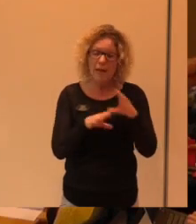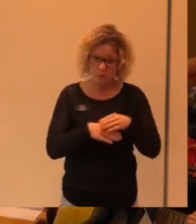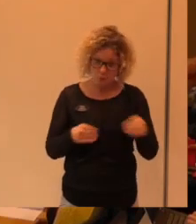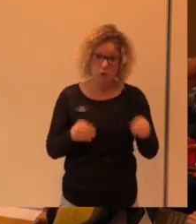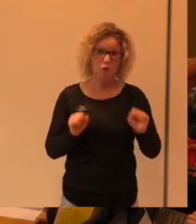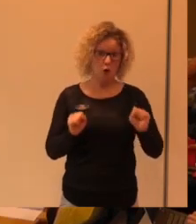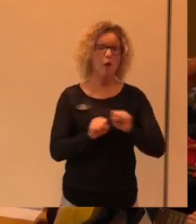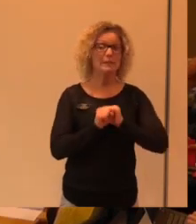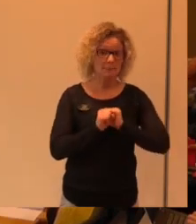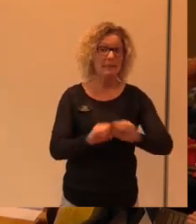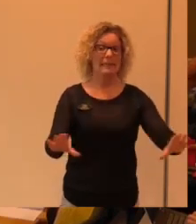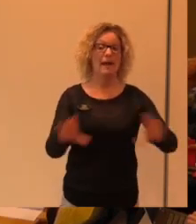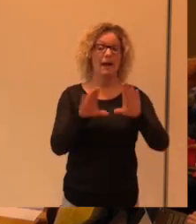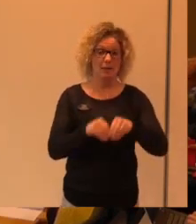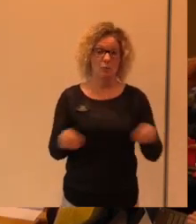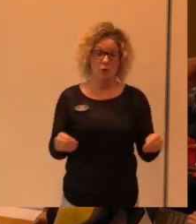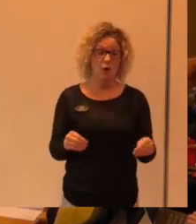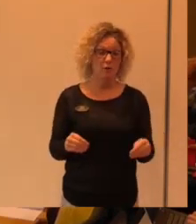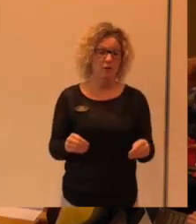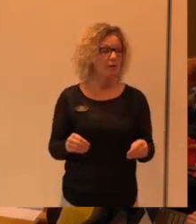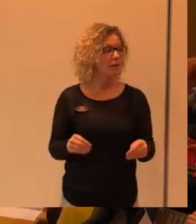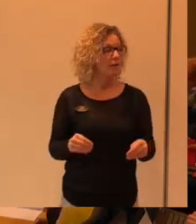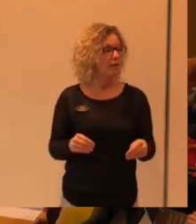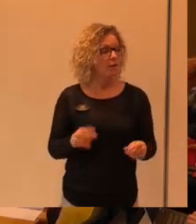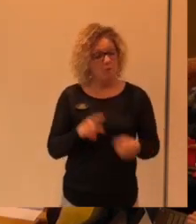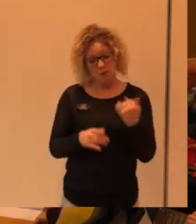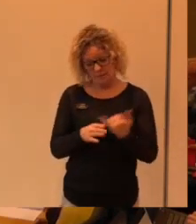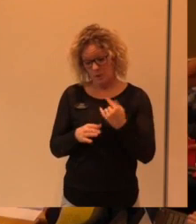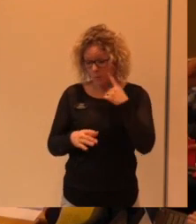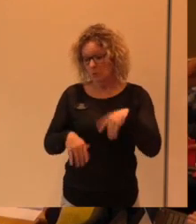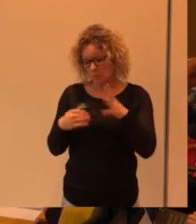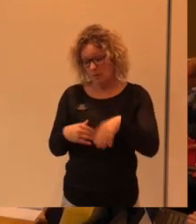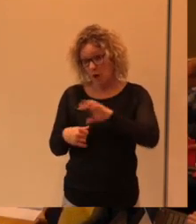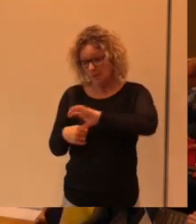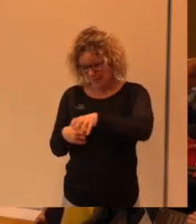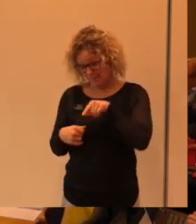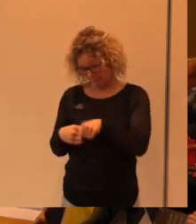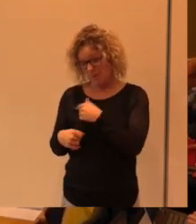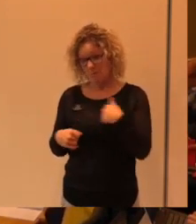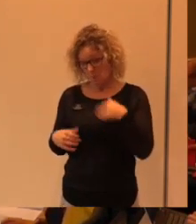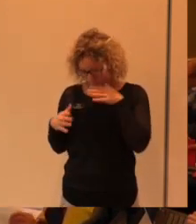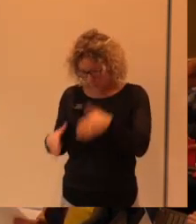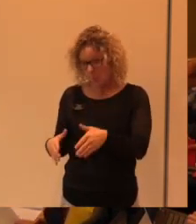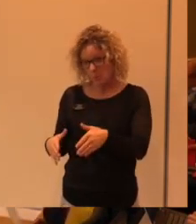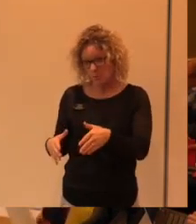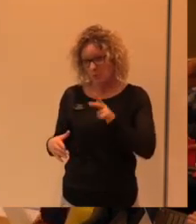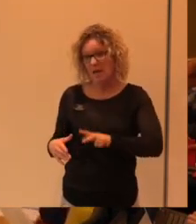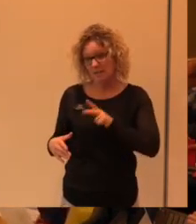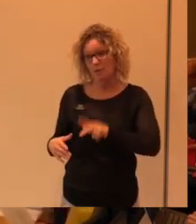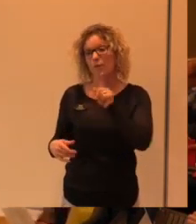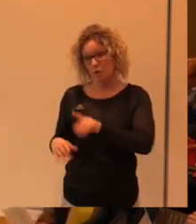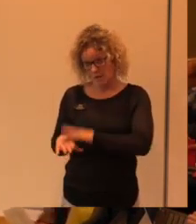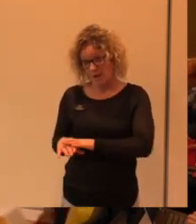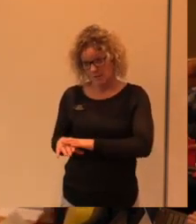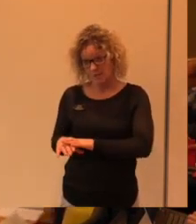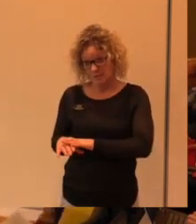ska vi sprida sen. I första hand då inom kulturmiljösektorn. Därför att det är där, som, det är vårt, där ligger vårt ansvar först och främst